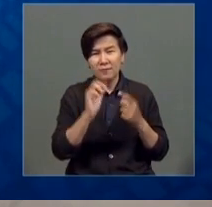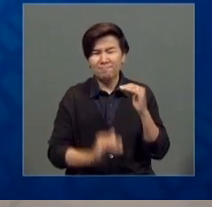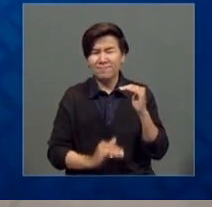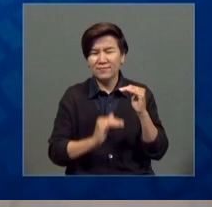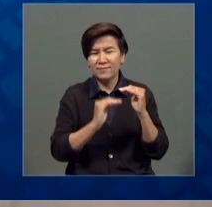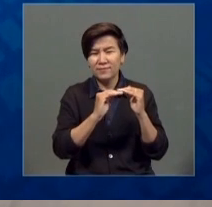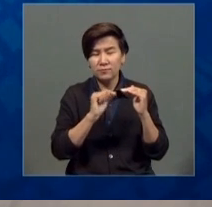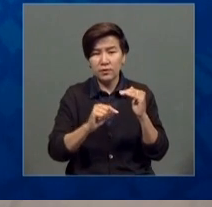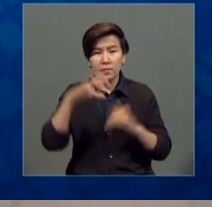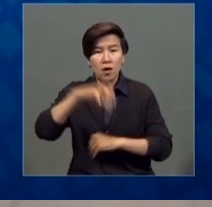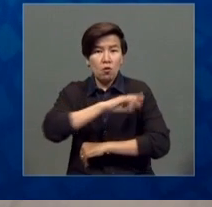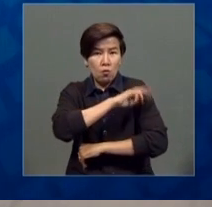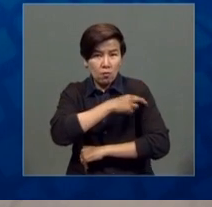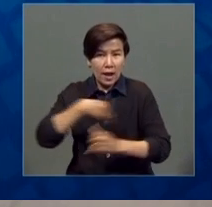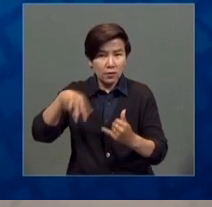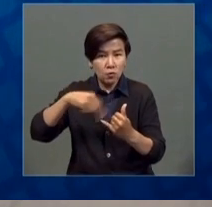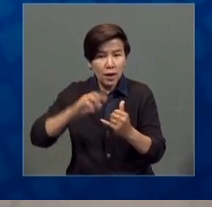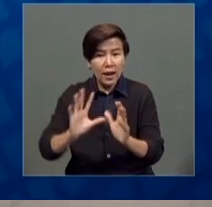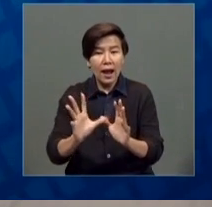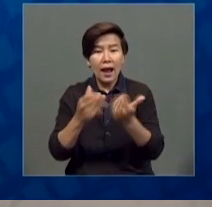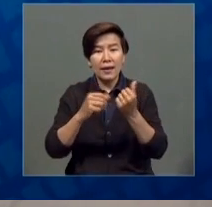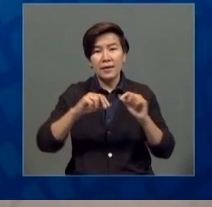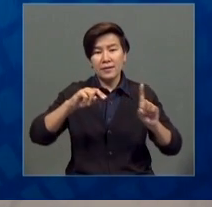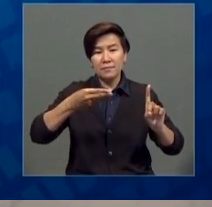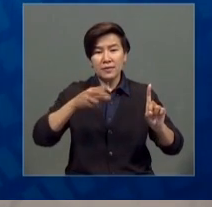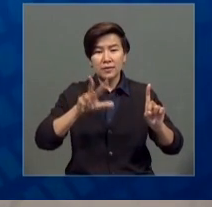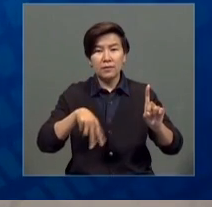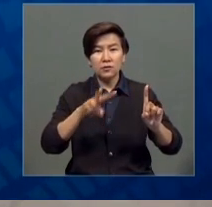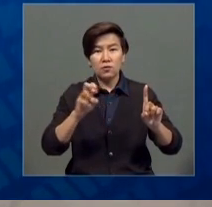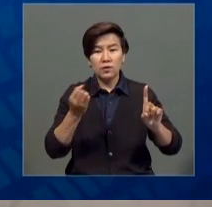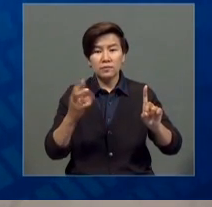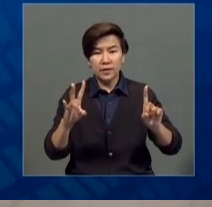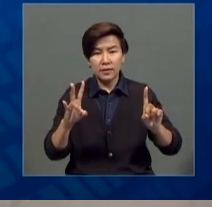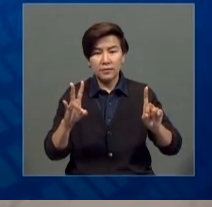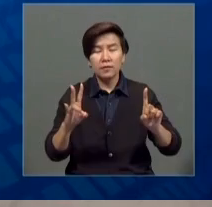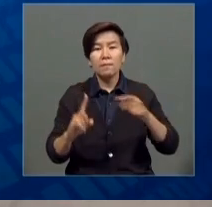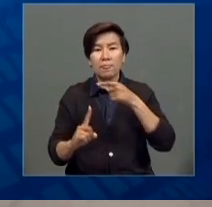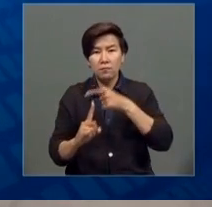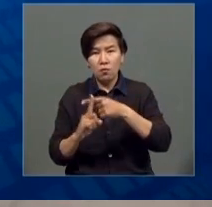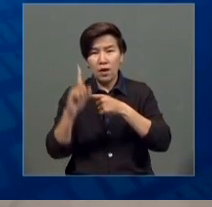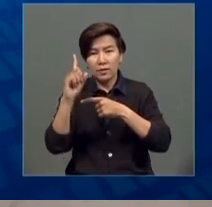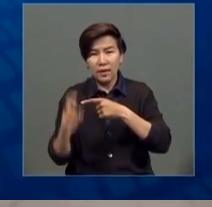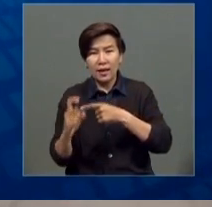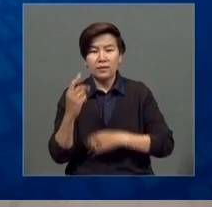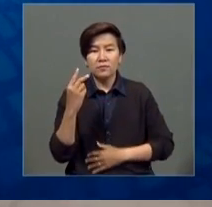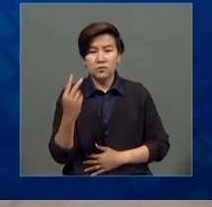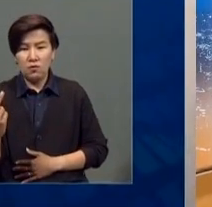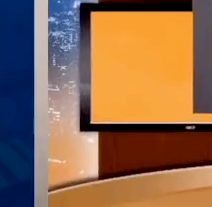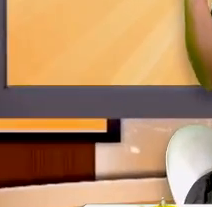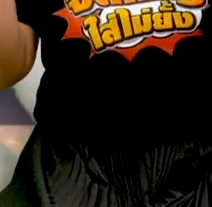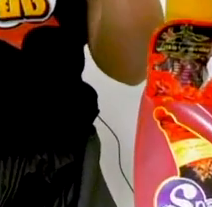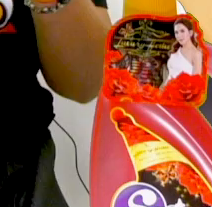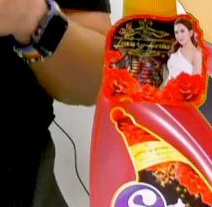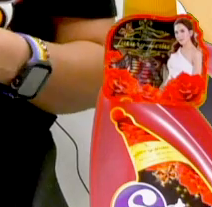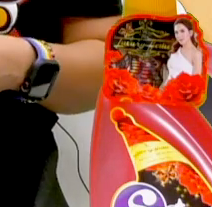อาหารดังนะเป็นร้านอาหารดังใครๆก็รู้จักถึงกับโพสต์ว่าไทม์ไลน์ผิดชีวิตเปลี่ยนตอนแรกนึกว่าไทม์ไลน์มันผิดที่เรา